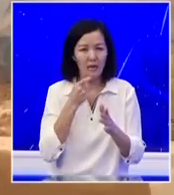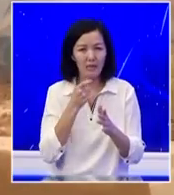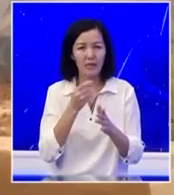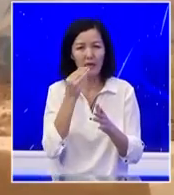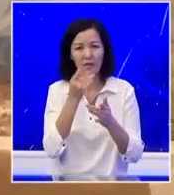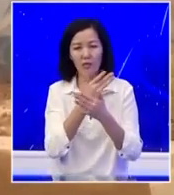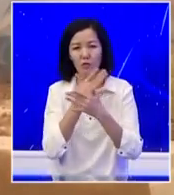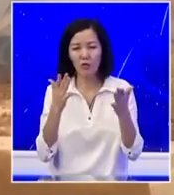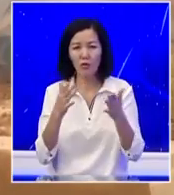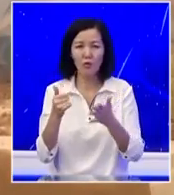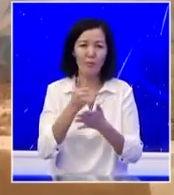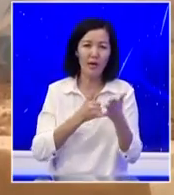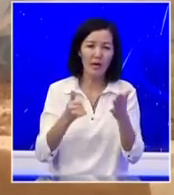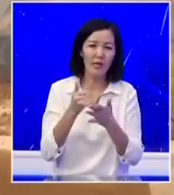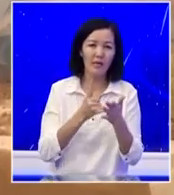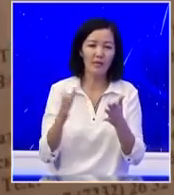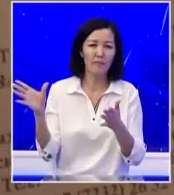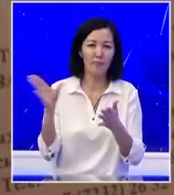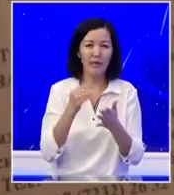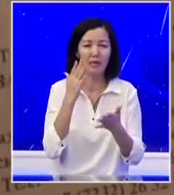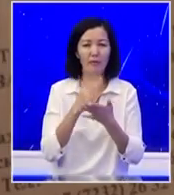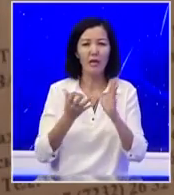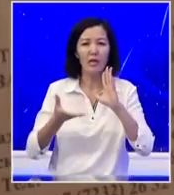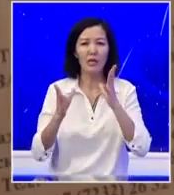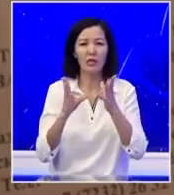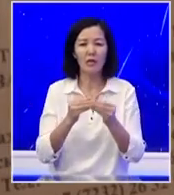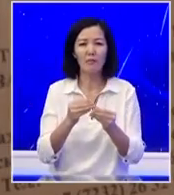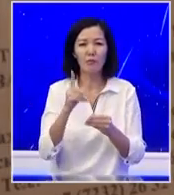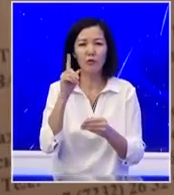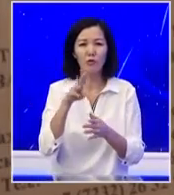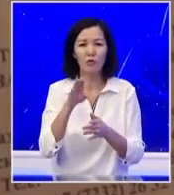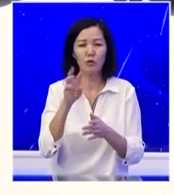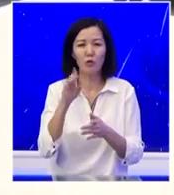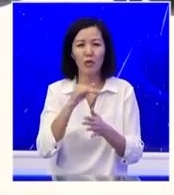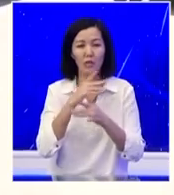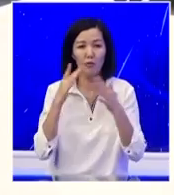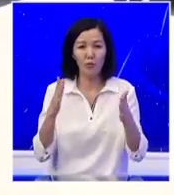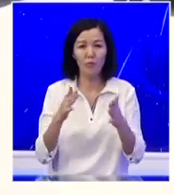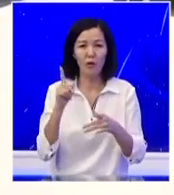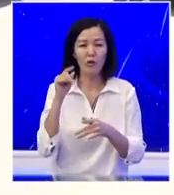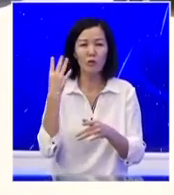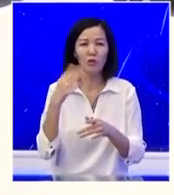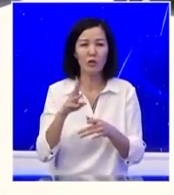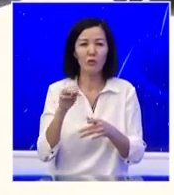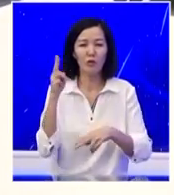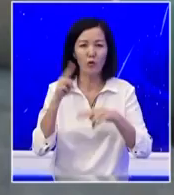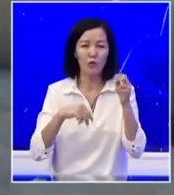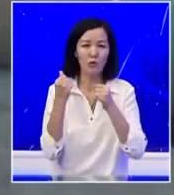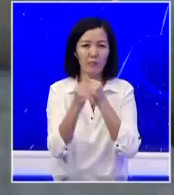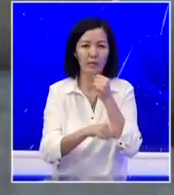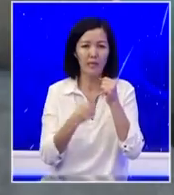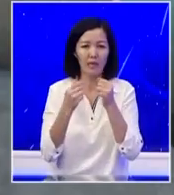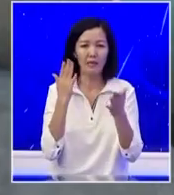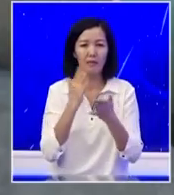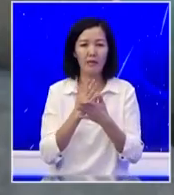сондай-ақ сұйық май мен ұн өнімдері тиелген. Жалпы асауқат көлемі 100 тоннадан асады. Одан бөлек 140 тонна құрылыс